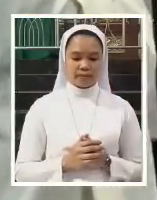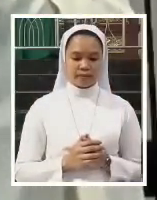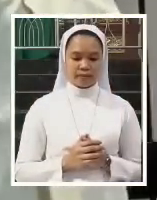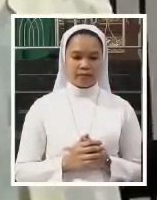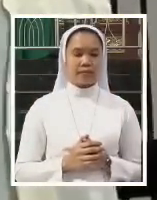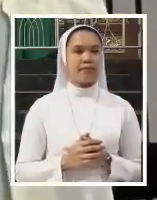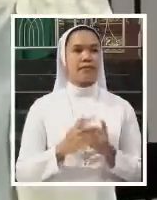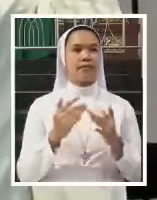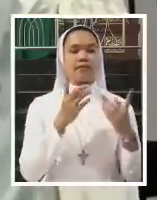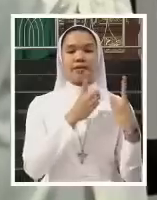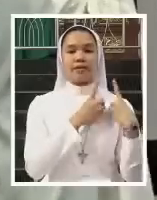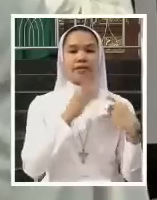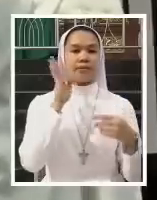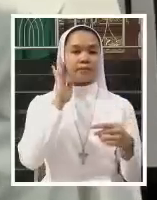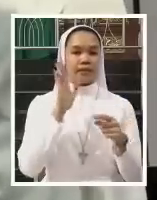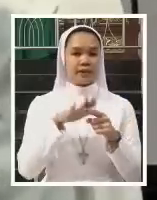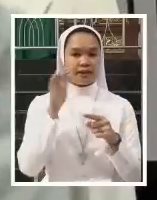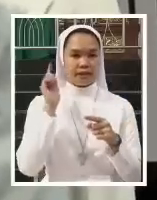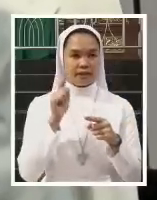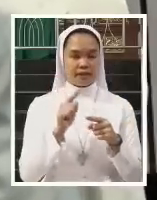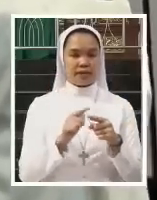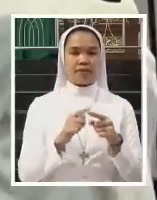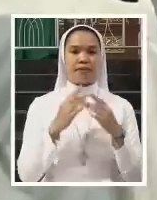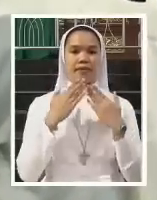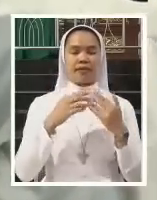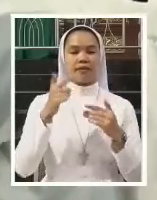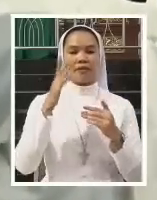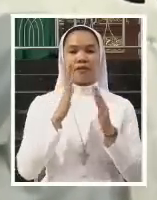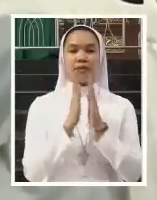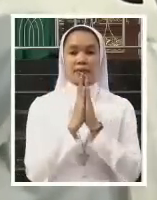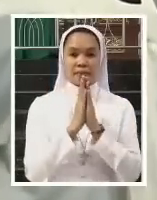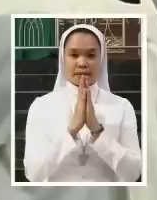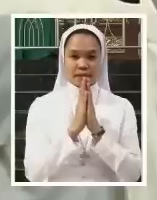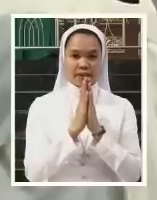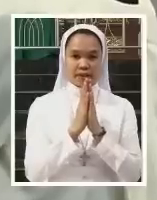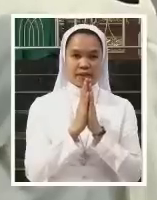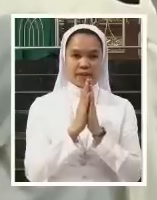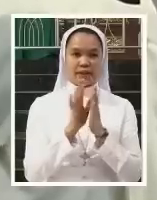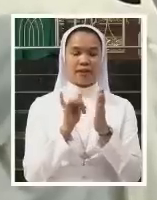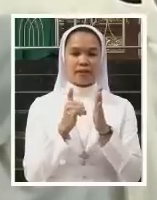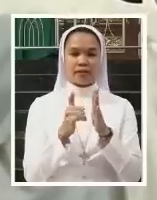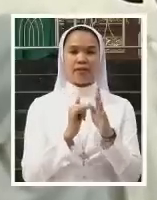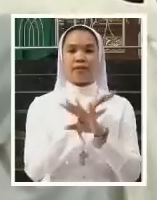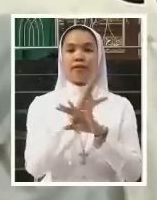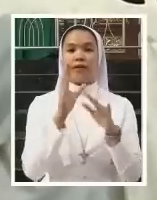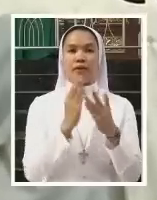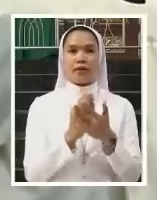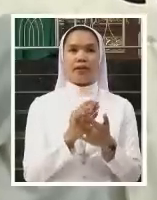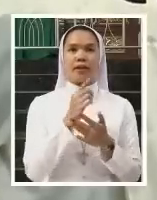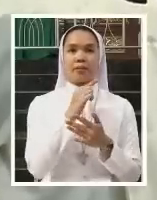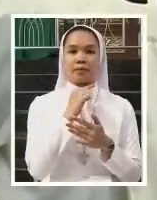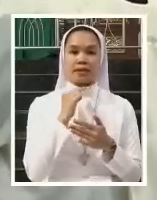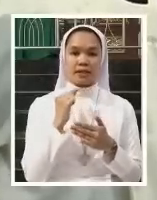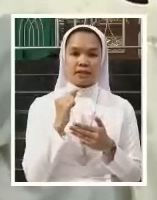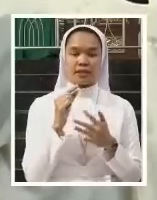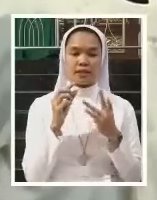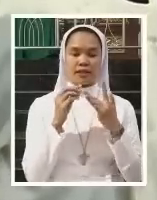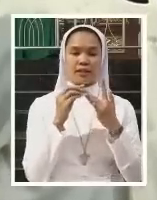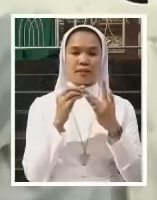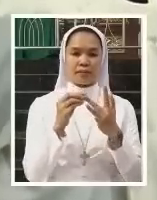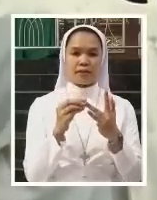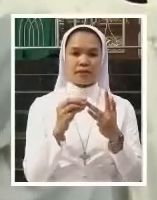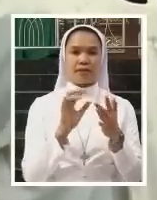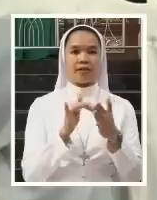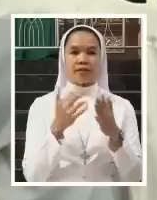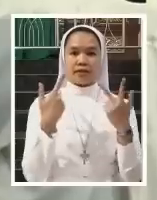My dear brothers and sisters, mga tugang, so ipamibig niya to, ang gabos niya to, mga padi, especially ang mga